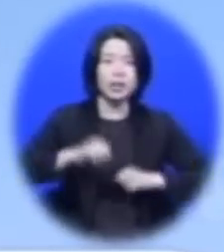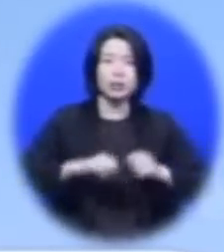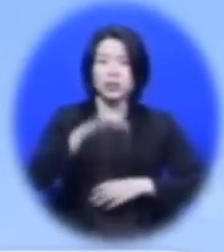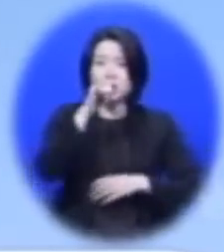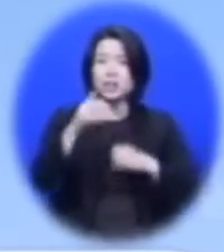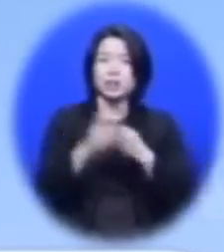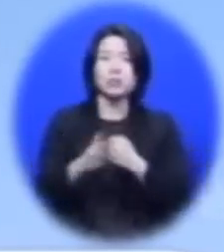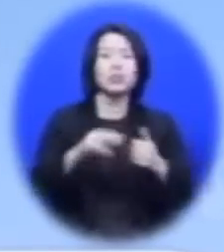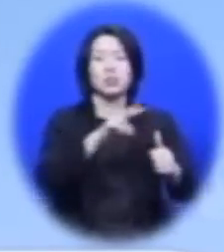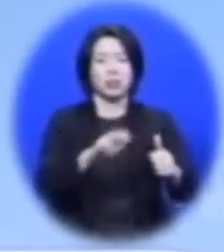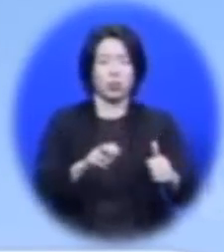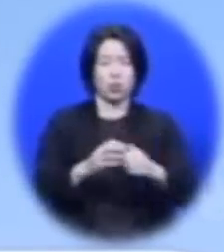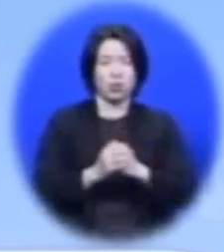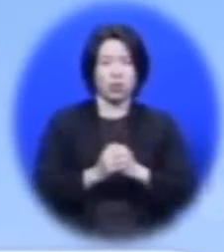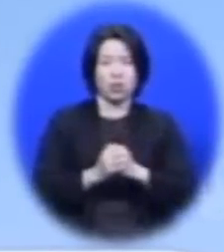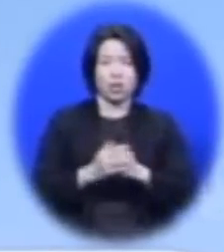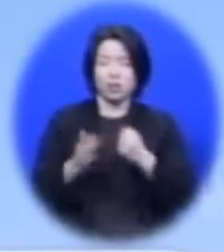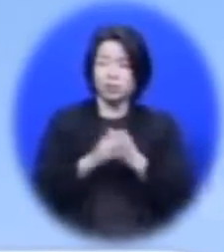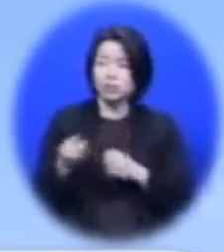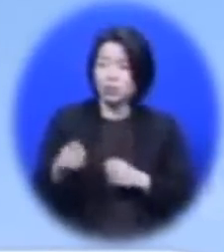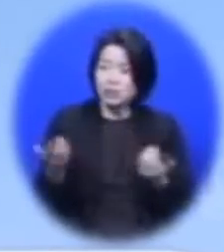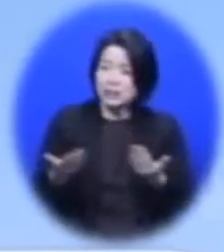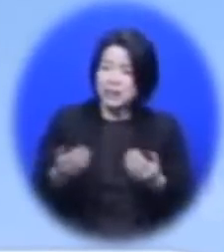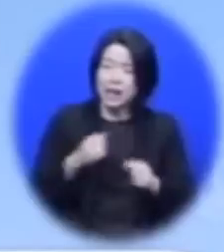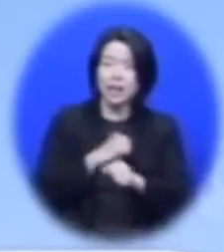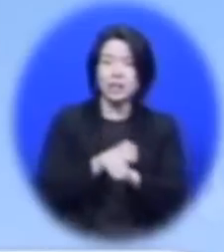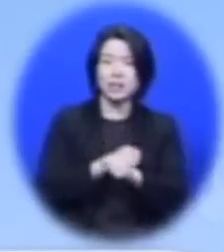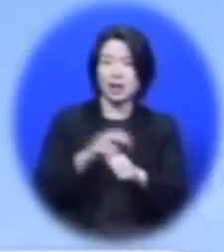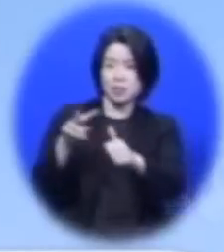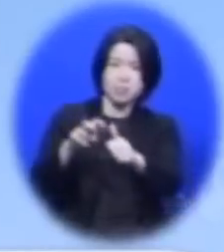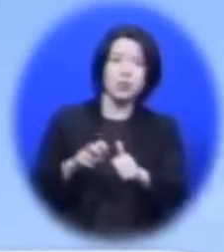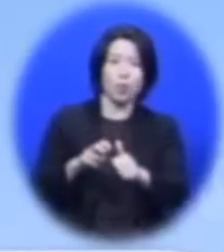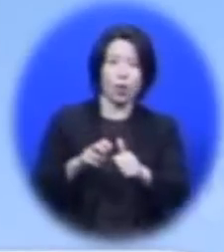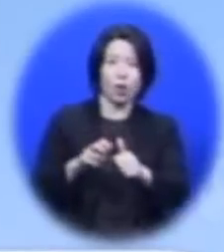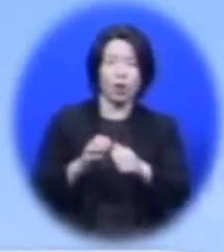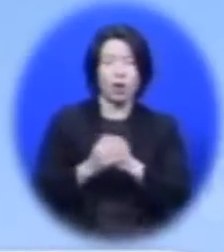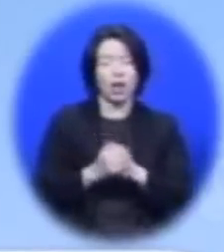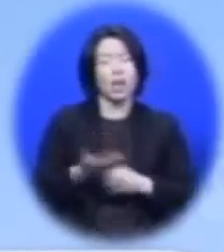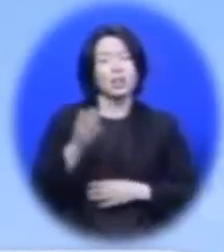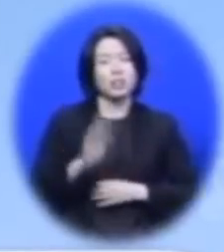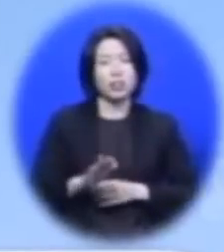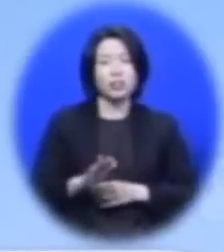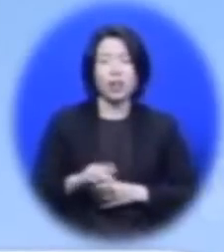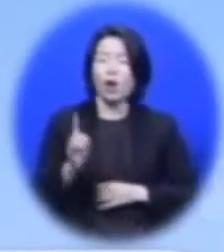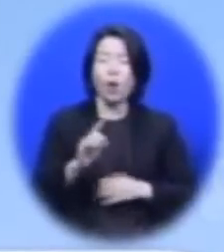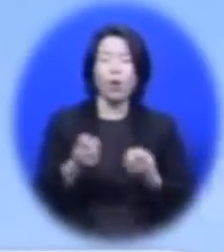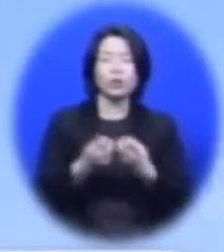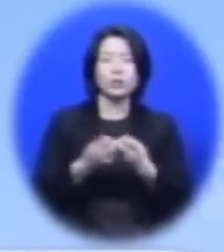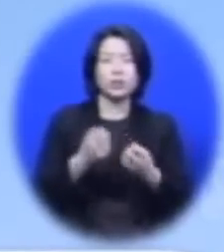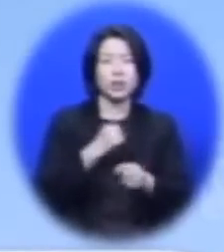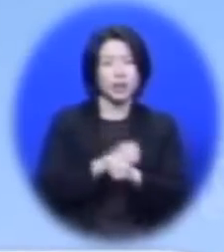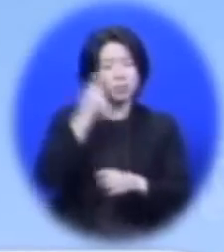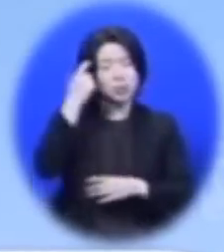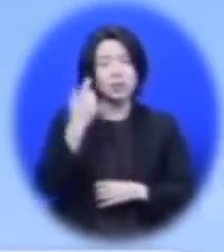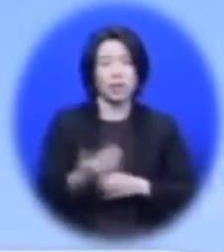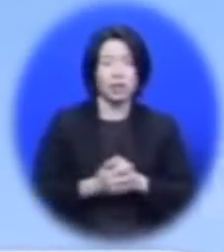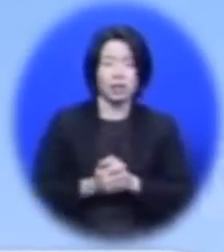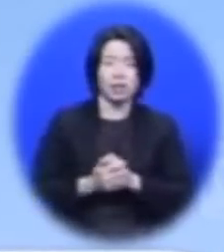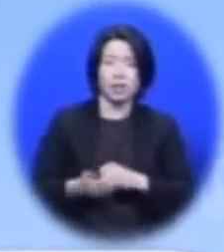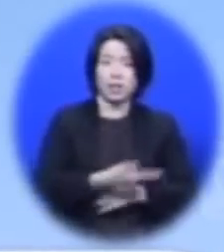미운 일을 하고 있으니까 미워지는 거잖아요. 그런데 어떻게 하냐 말입니다.